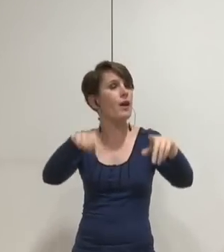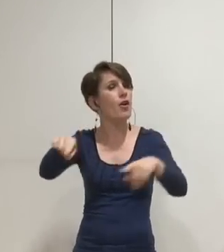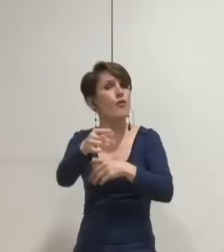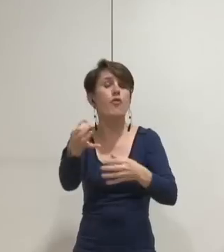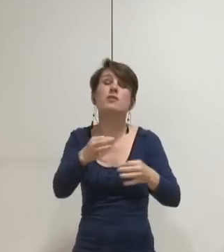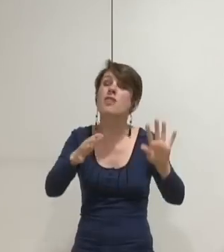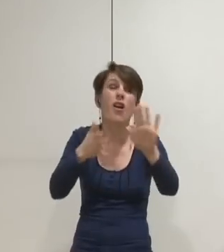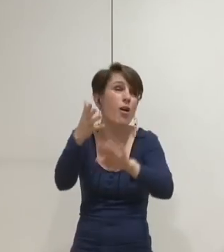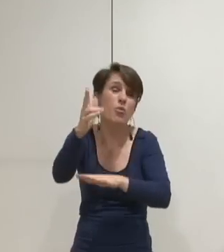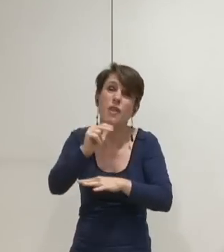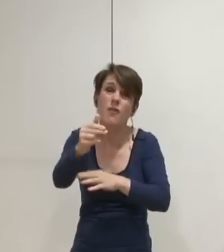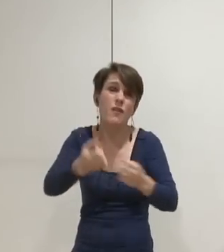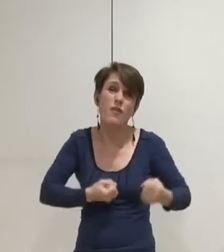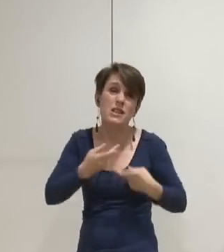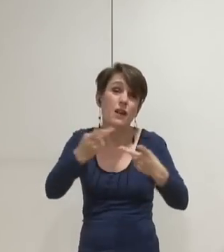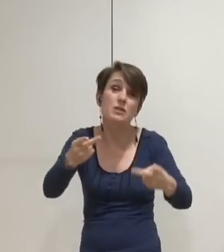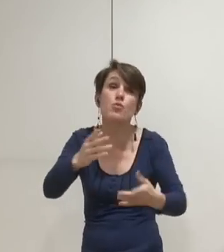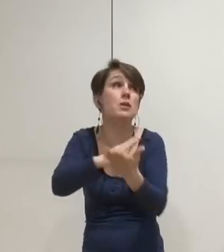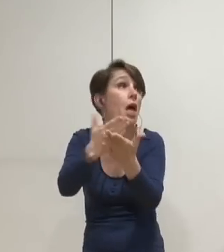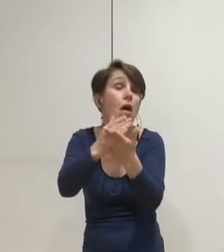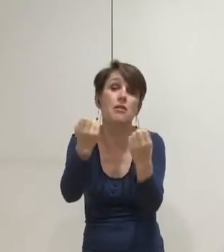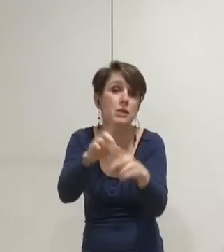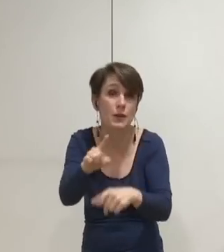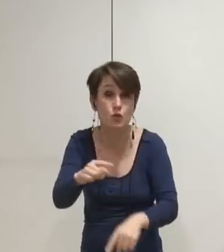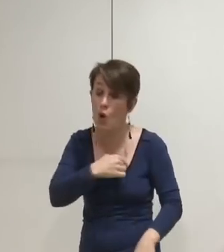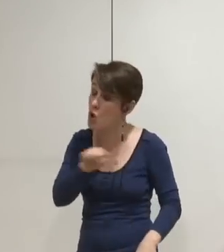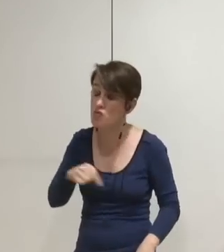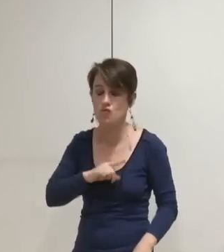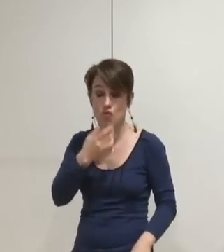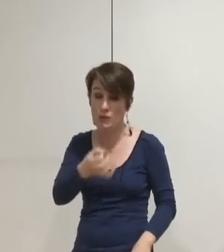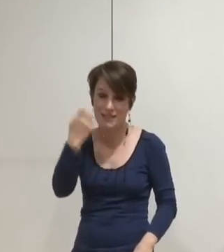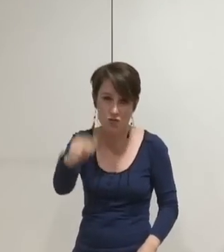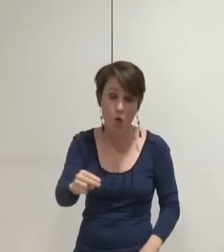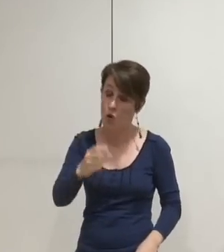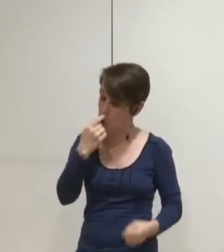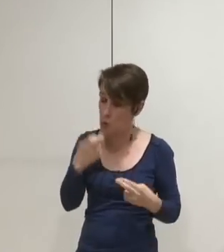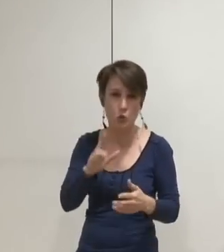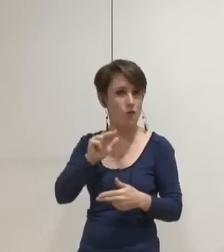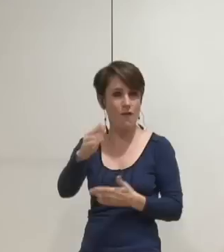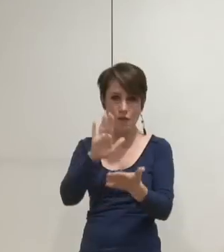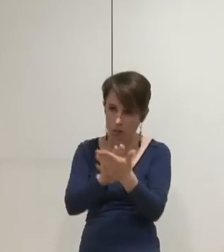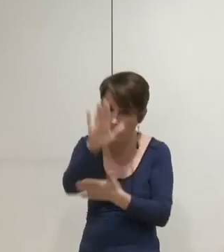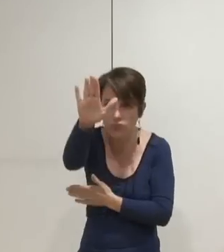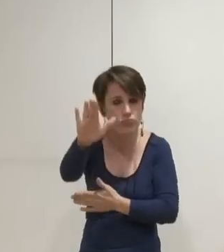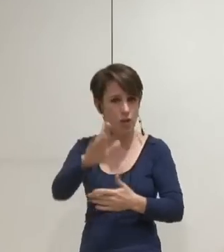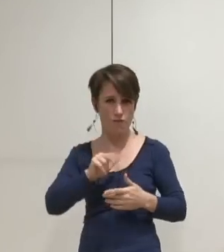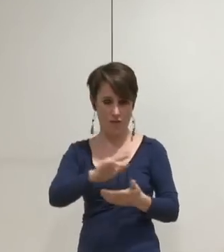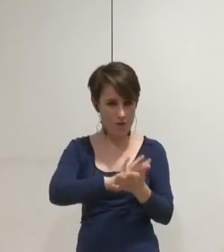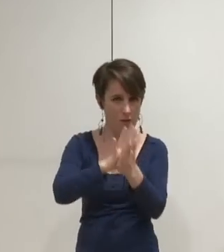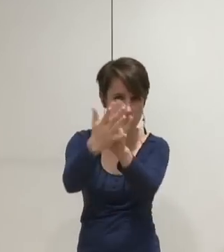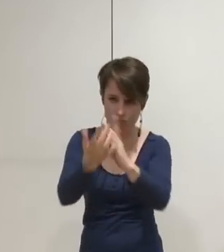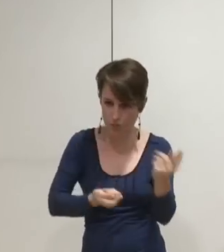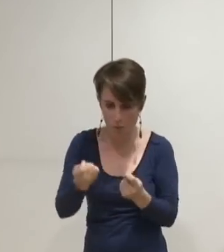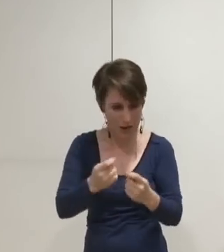hypothétique et pourtant non nous prenons ici l'engagement que cette régie monta en compétence qu'elle a progressivement les compétences et les personnels